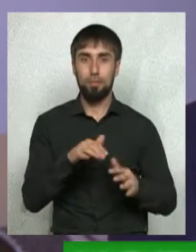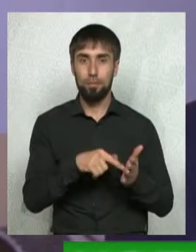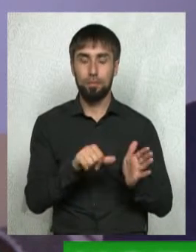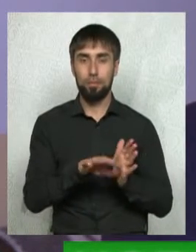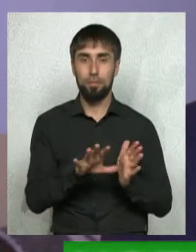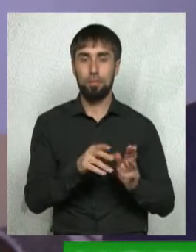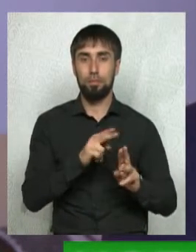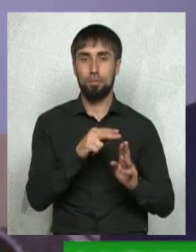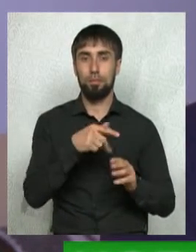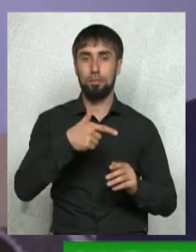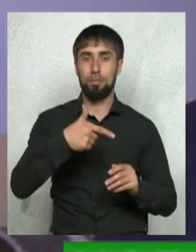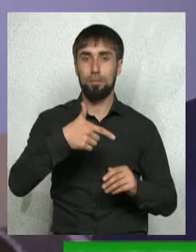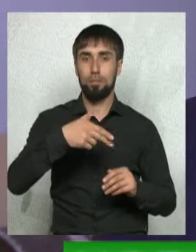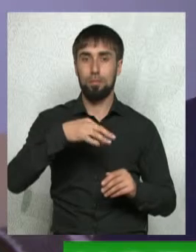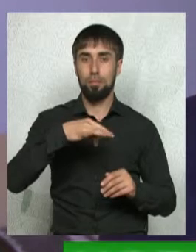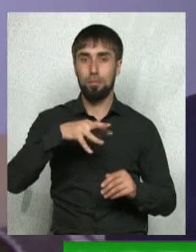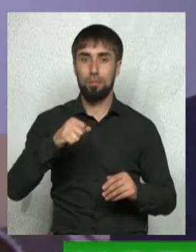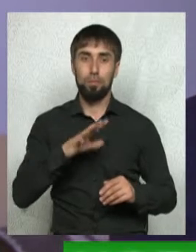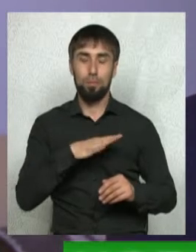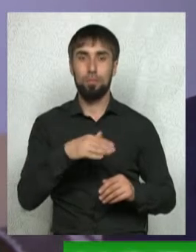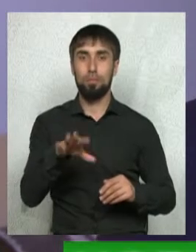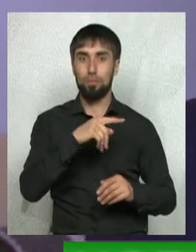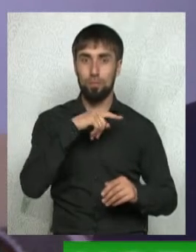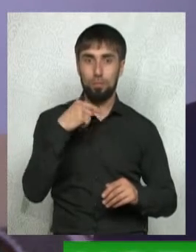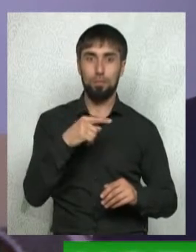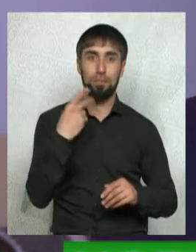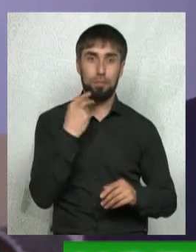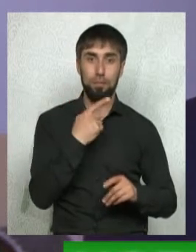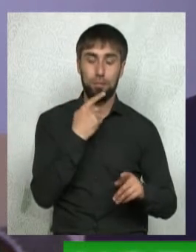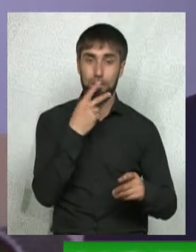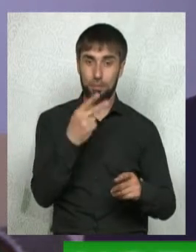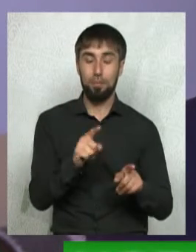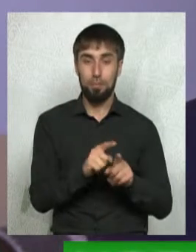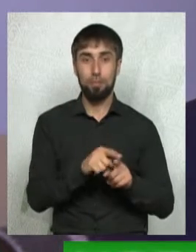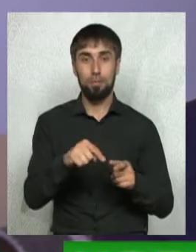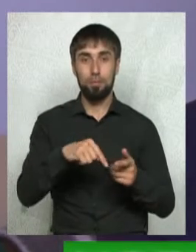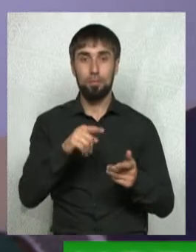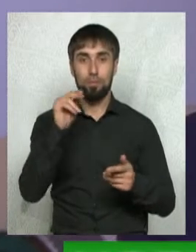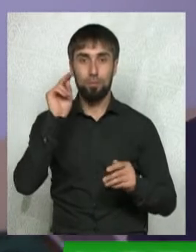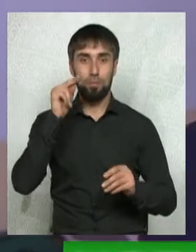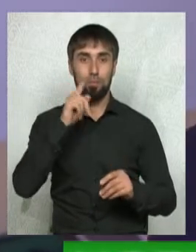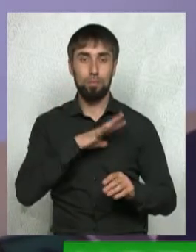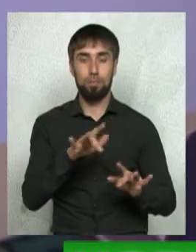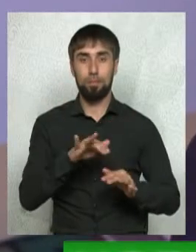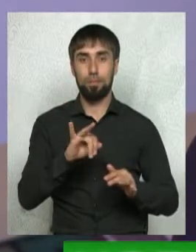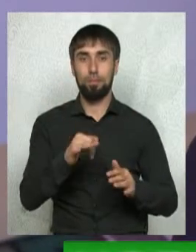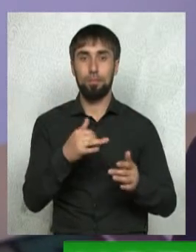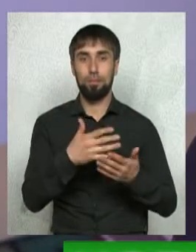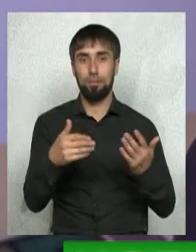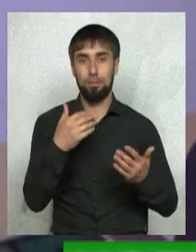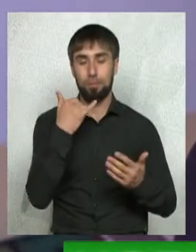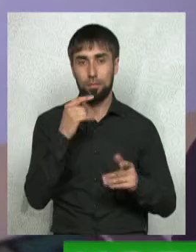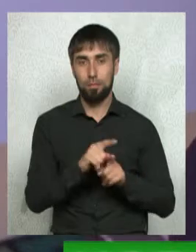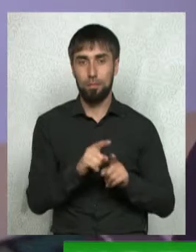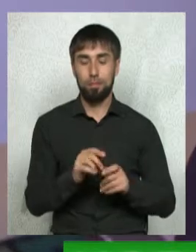чтобы ребенок, в принципе, это видел так же, как видит и русский, и английский язык, может изучать его при помощи компьютера и вот разного рода